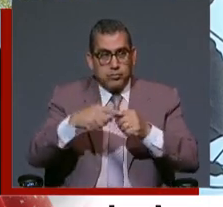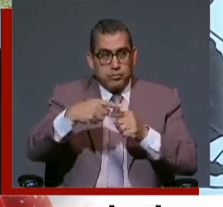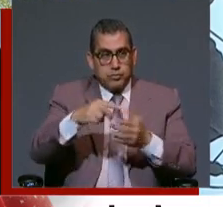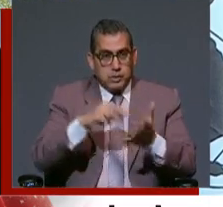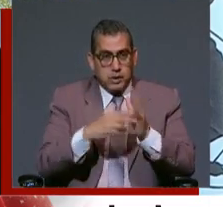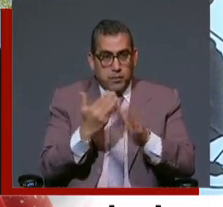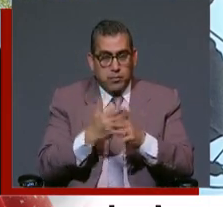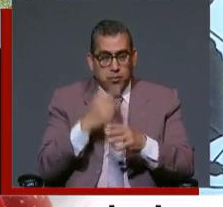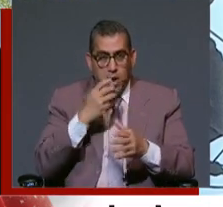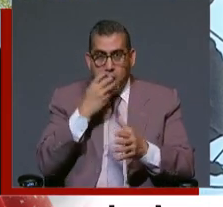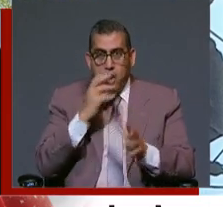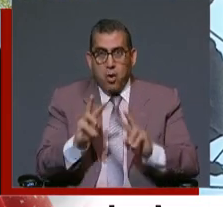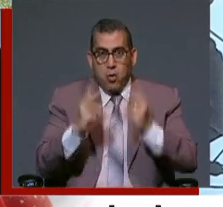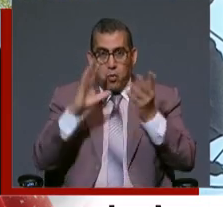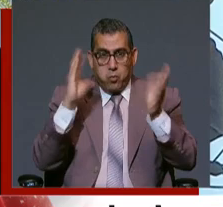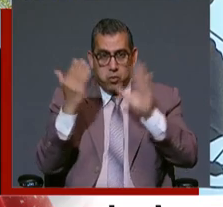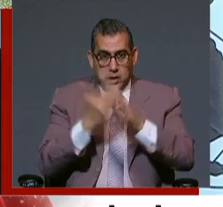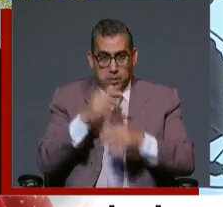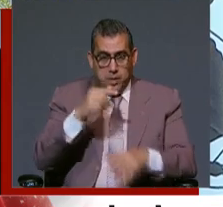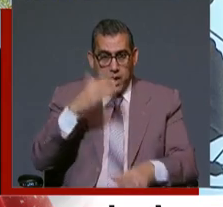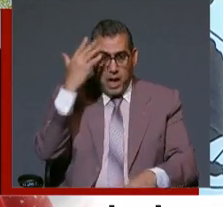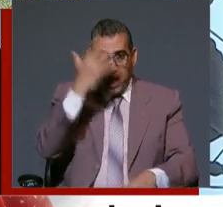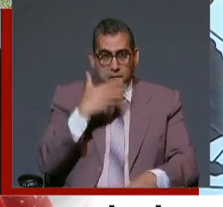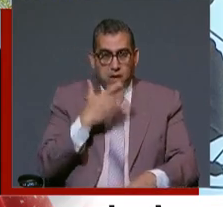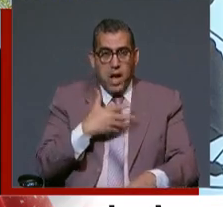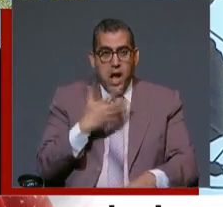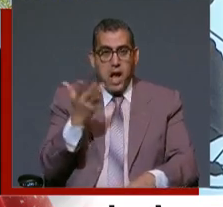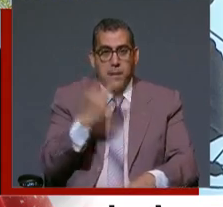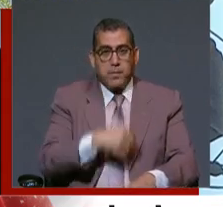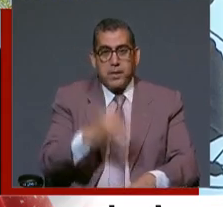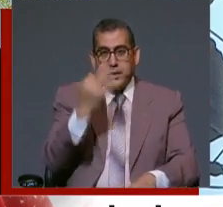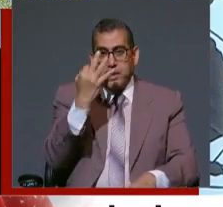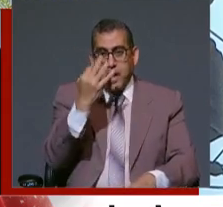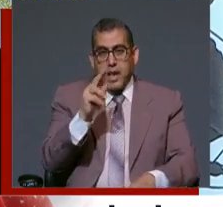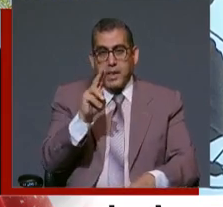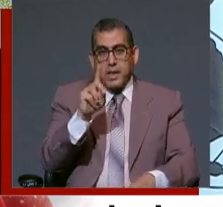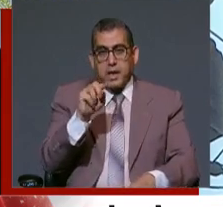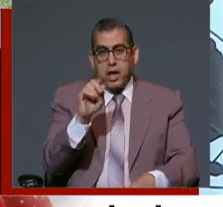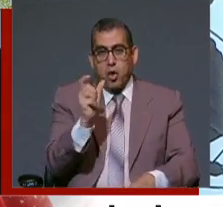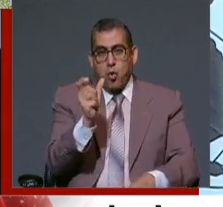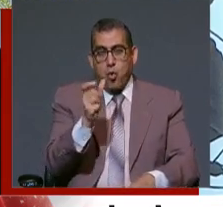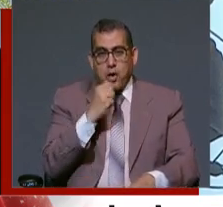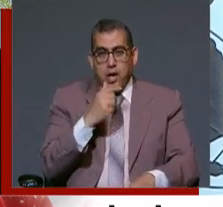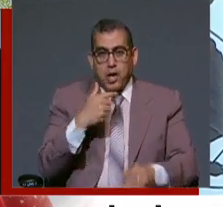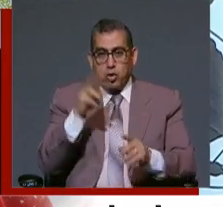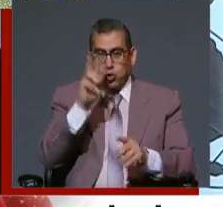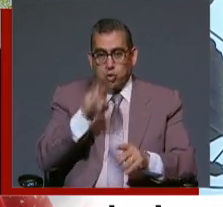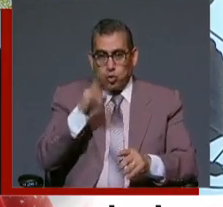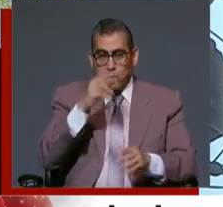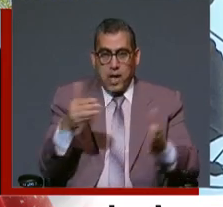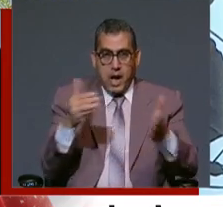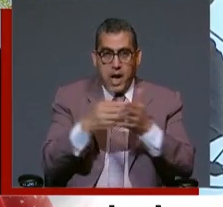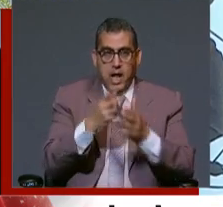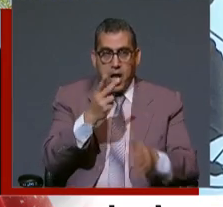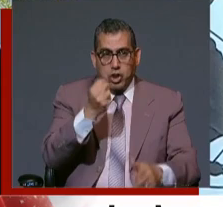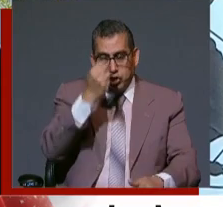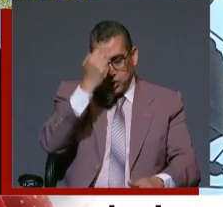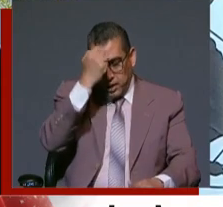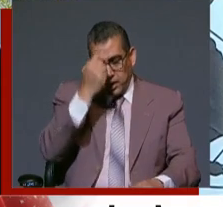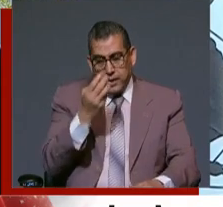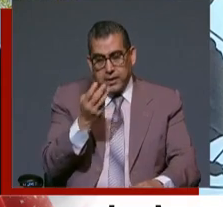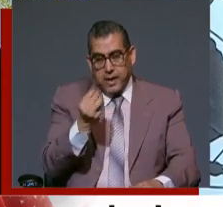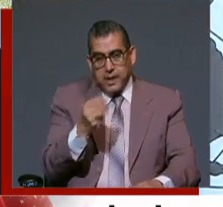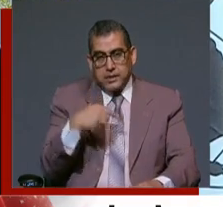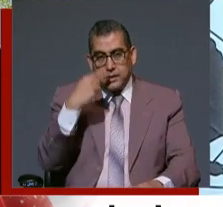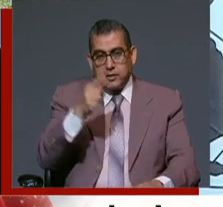للتغيرات المناخية في إفريقيا بنحو 3 تريليون دولار حتى عام 2030. وفي هذا